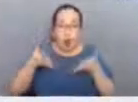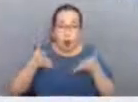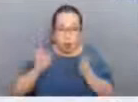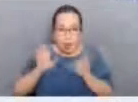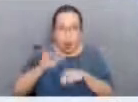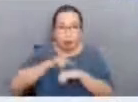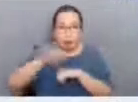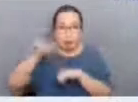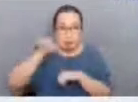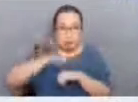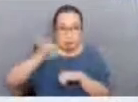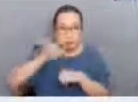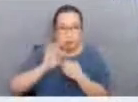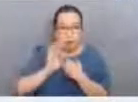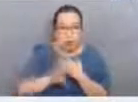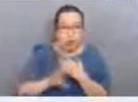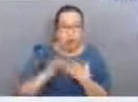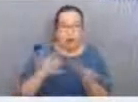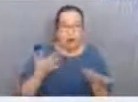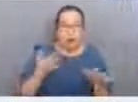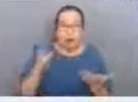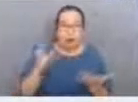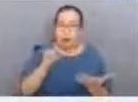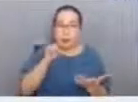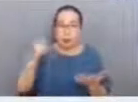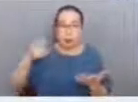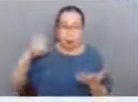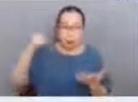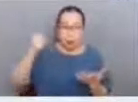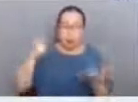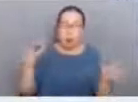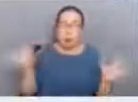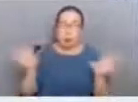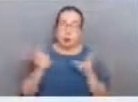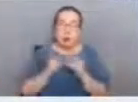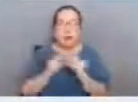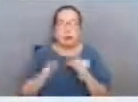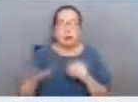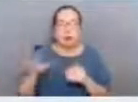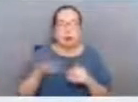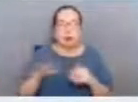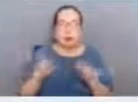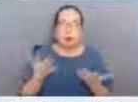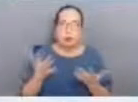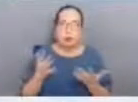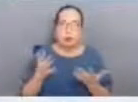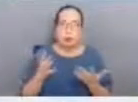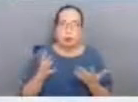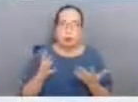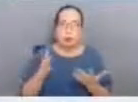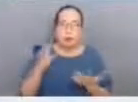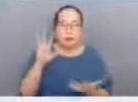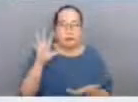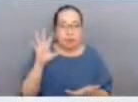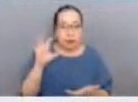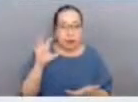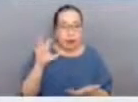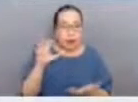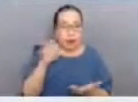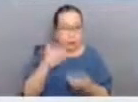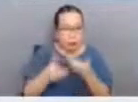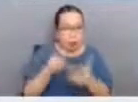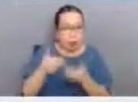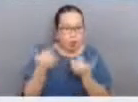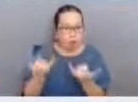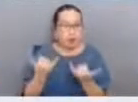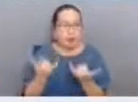ngayon? Opo, unti-unti na pong nagluluwag yung mga travel restrictions po at lockdowns ng iba't